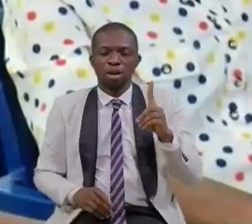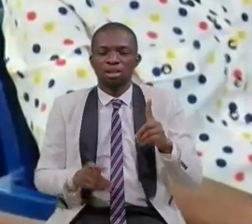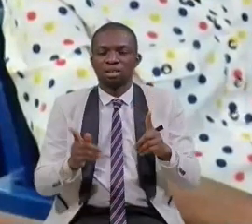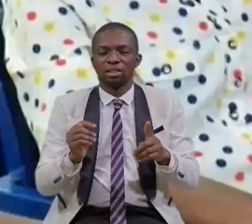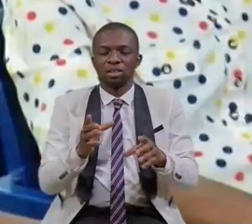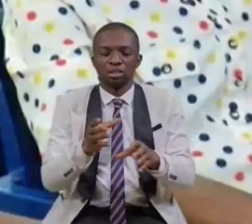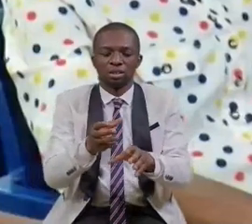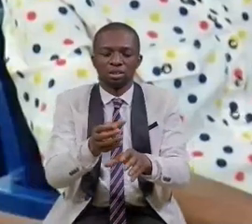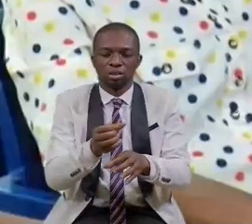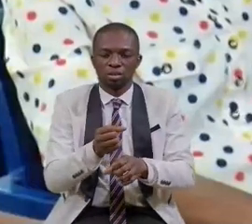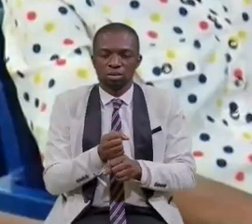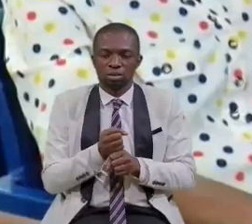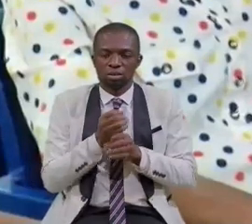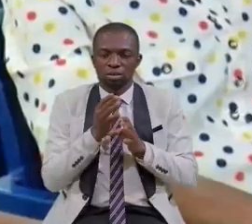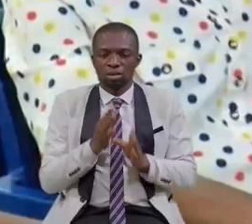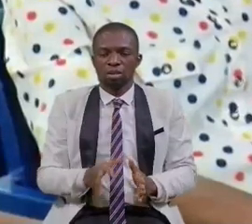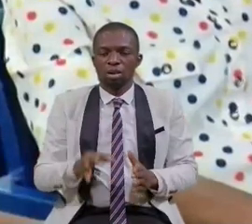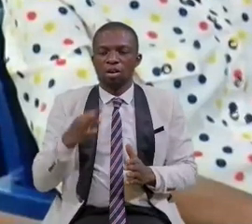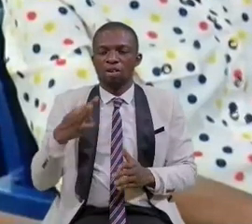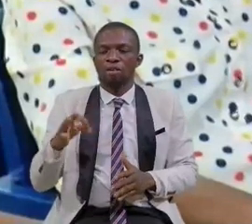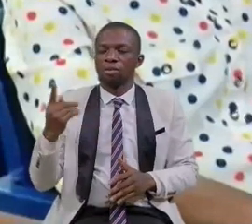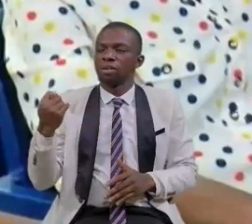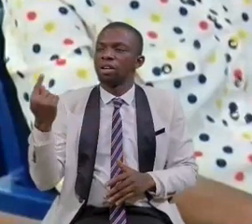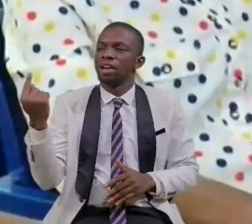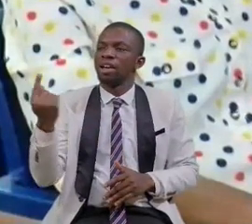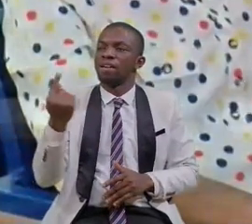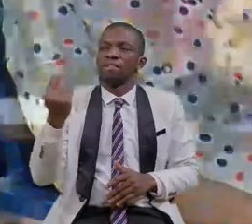Les possesseurs du royaume éternel.